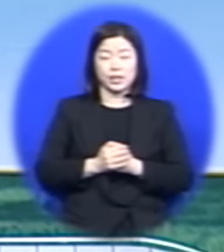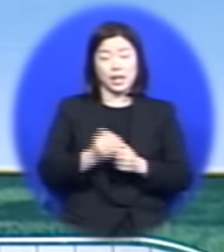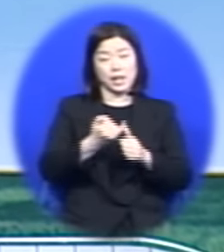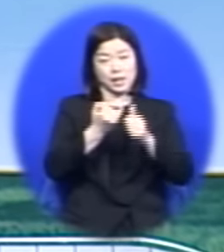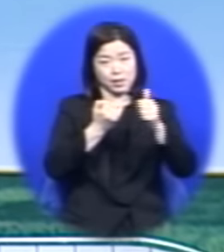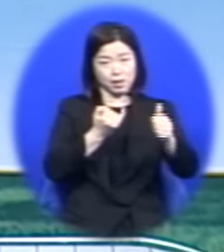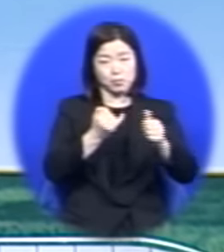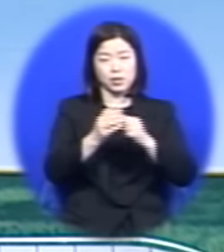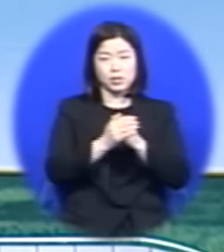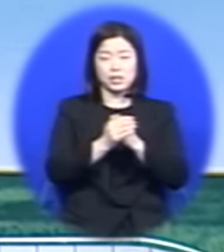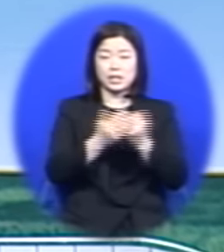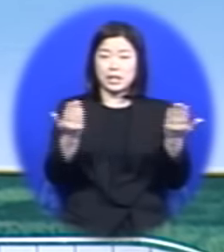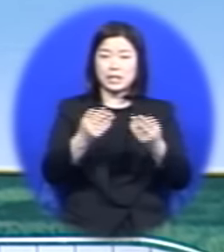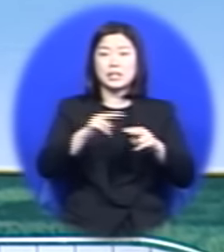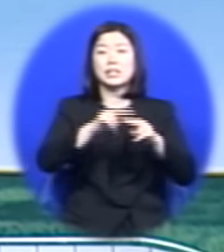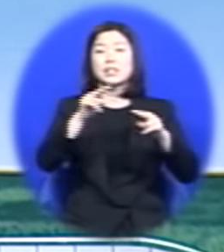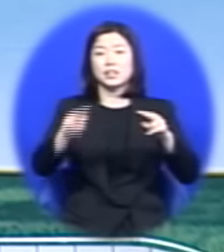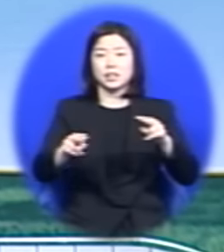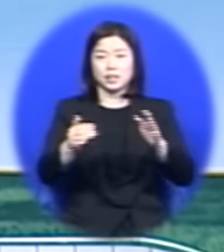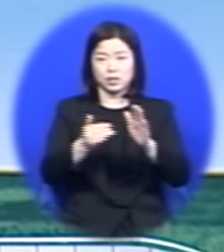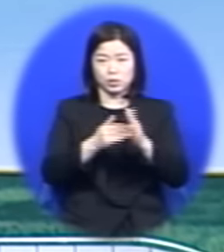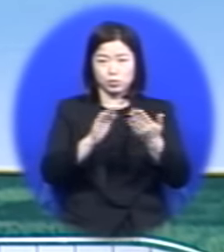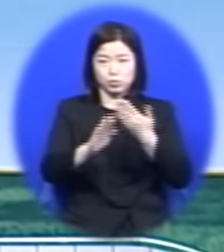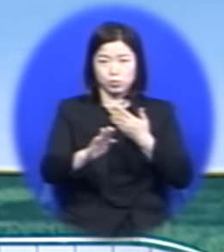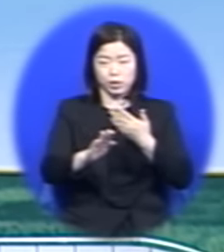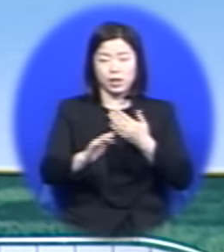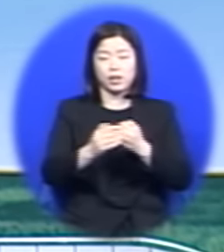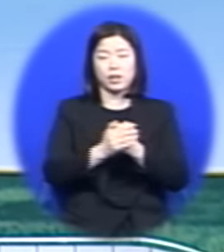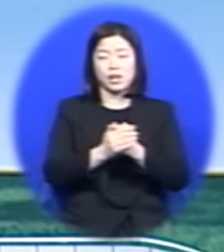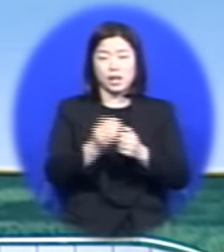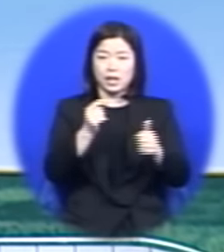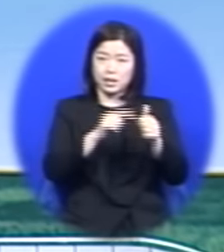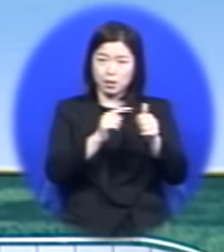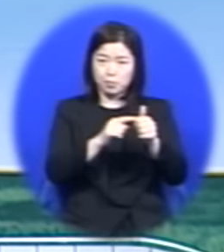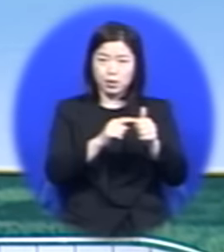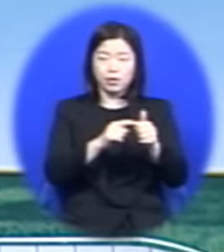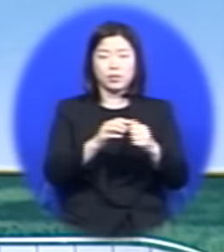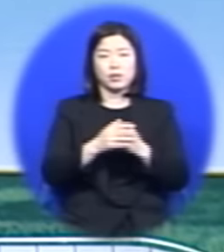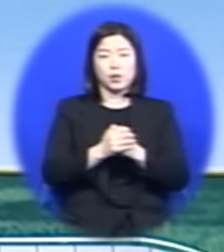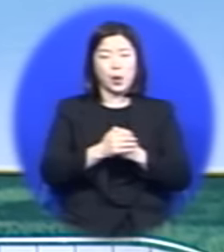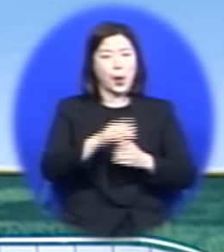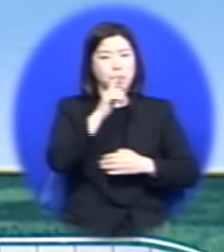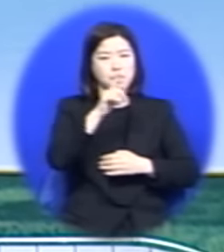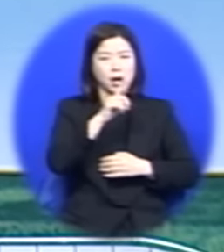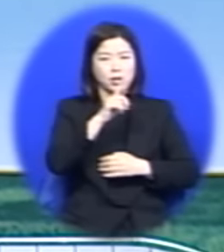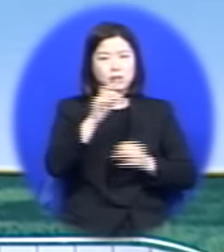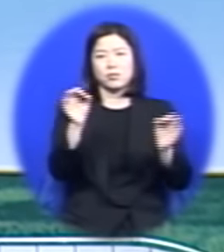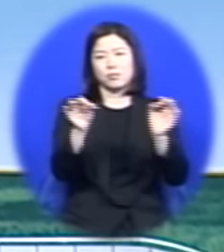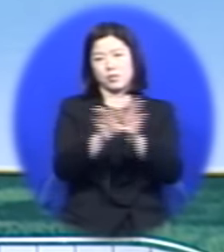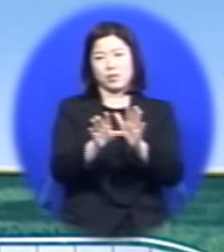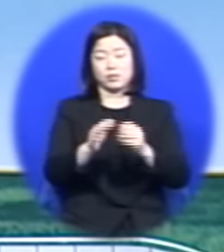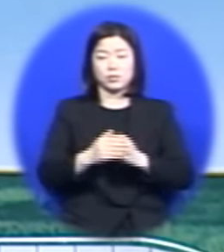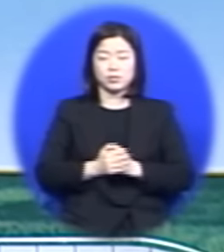남편이 실직을 했는데 그때부터 남편에게 말이 없어졌습니다.